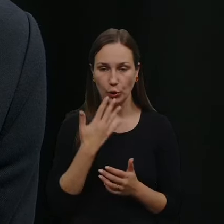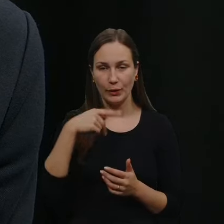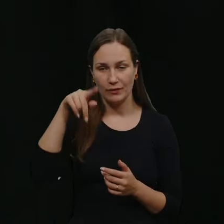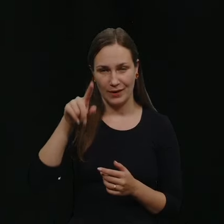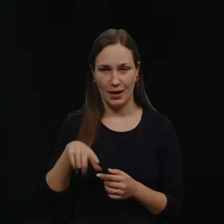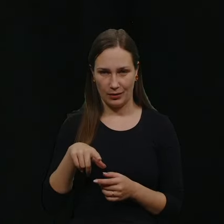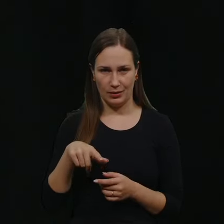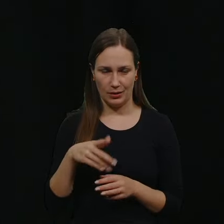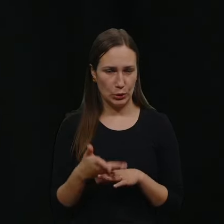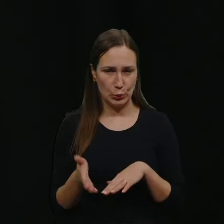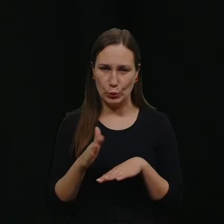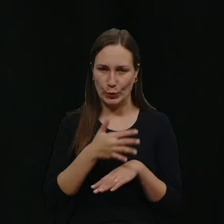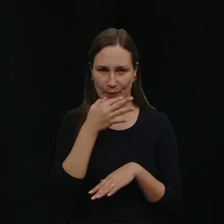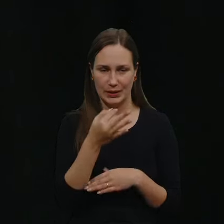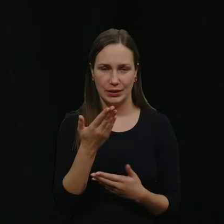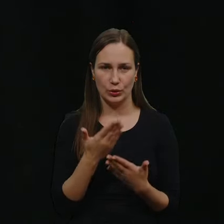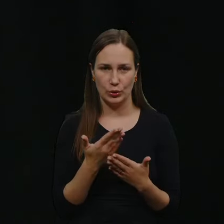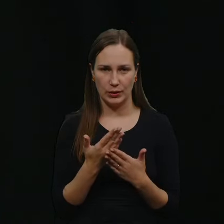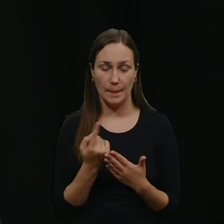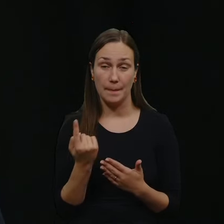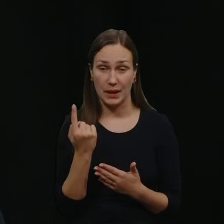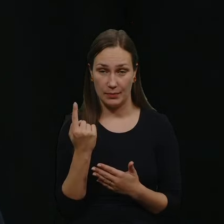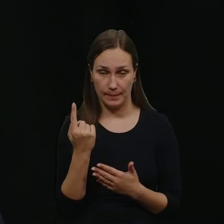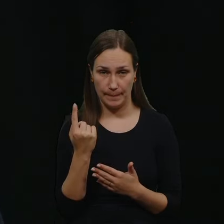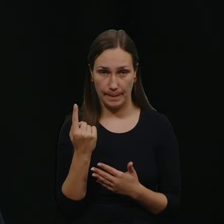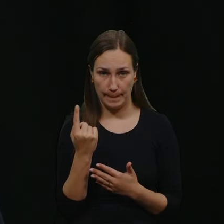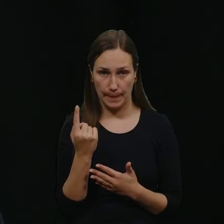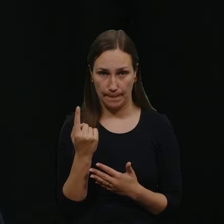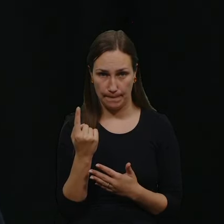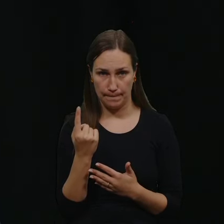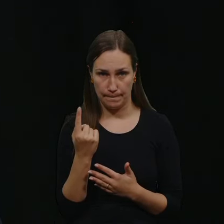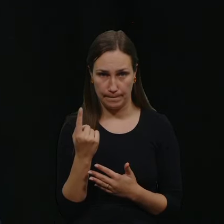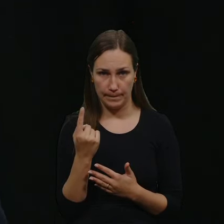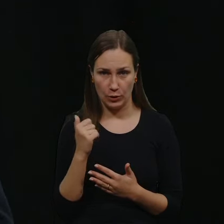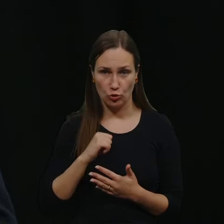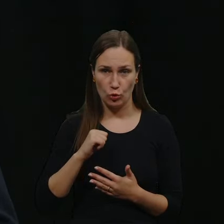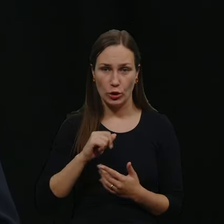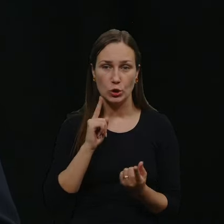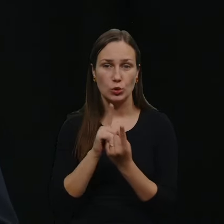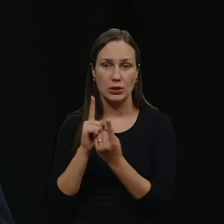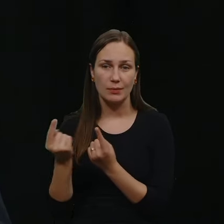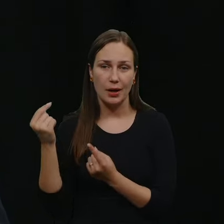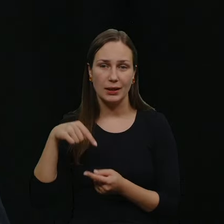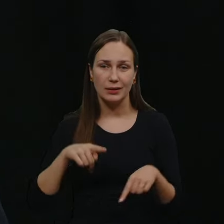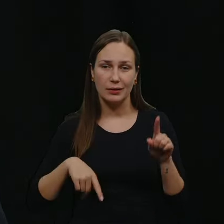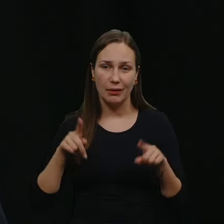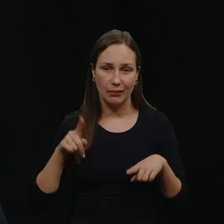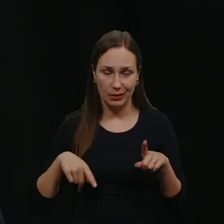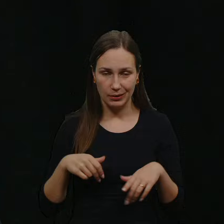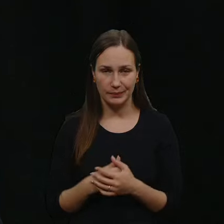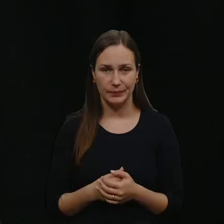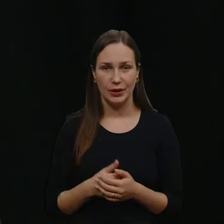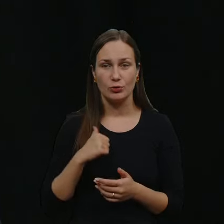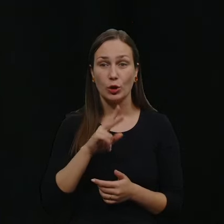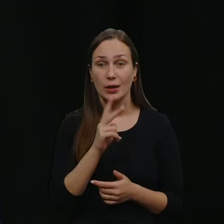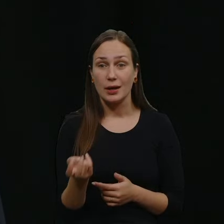vienas, aišku, labai sunku įvardinti dėl to, kad pirma, žmonės retai ateina į susitikimus, jeigu organizuoja tiesiogiai. Tie